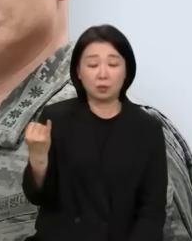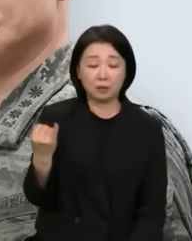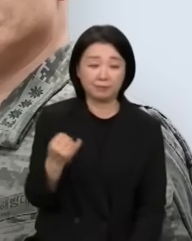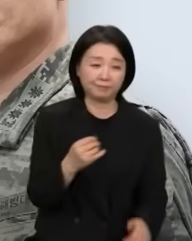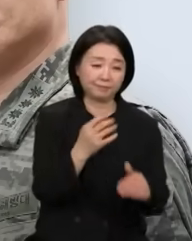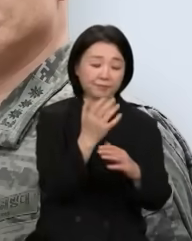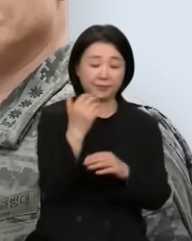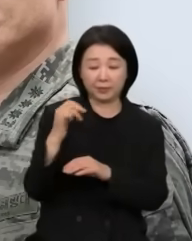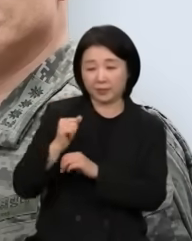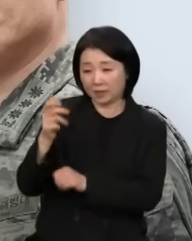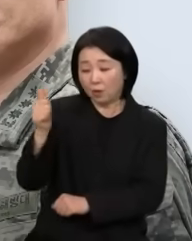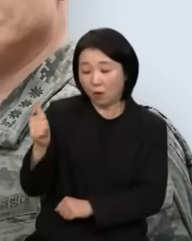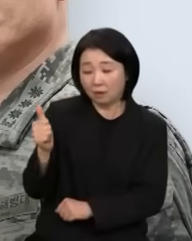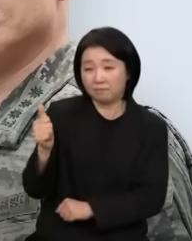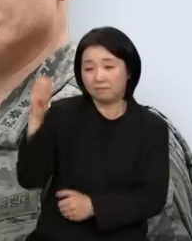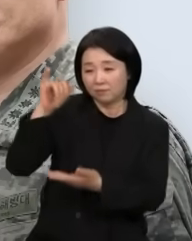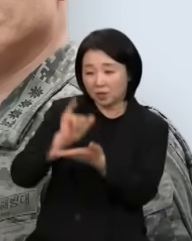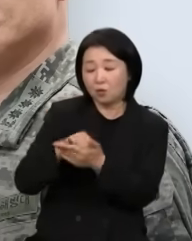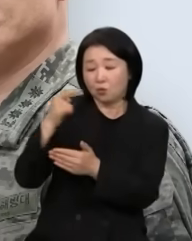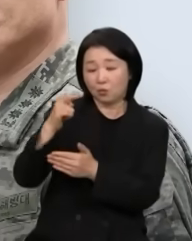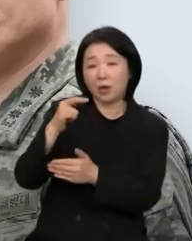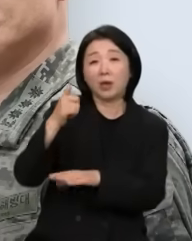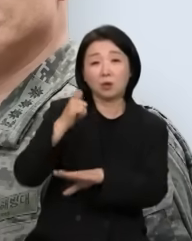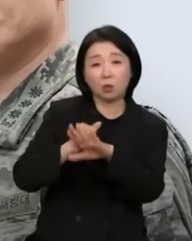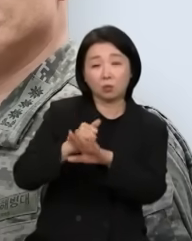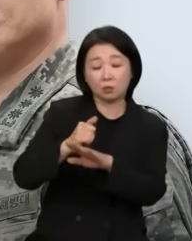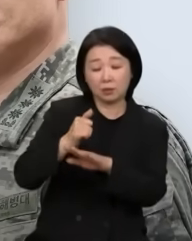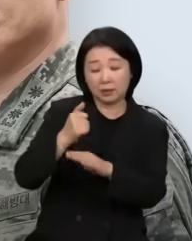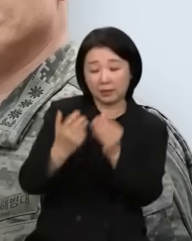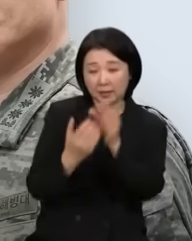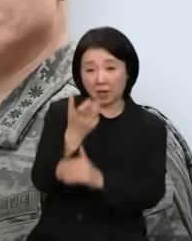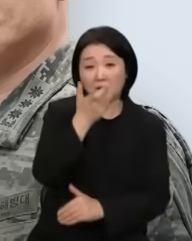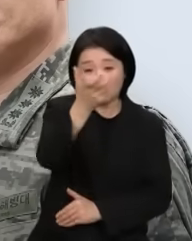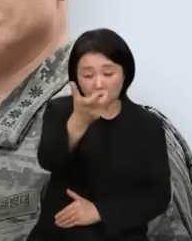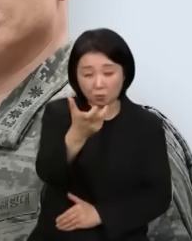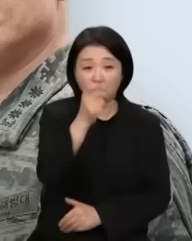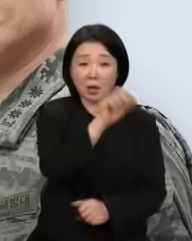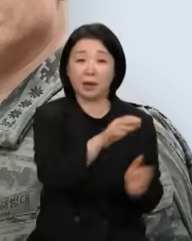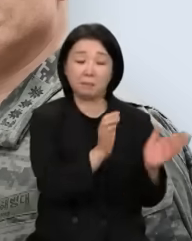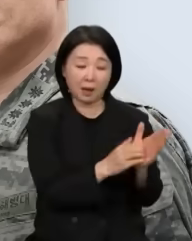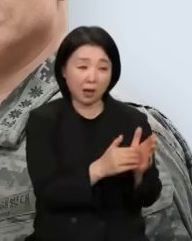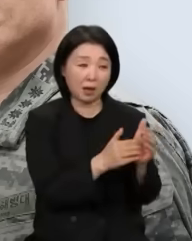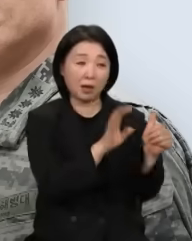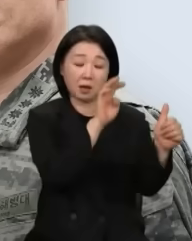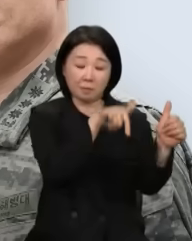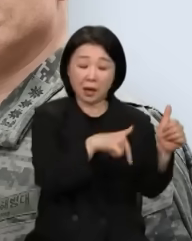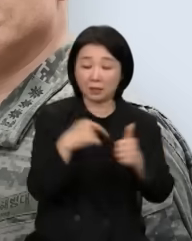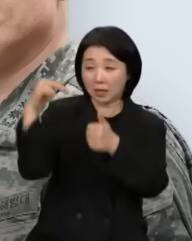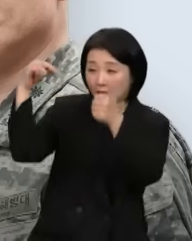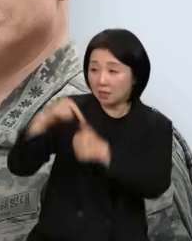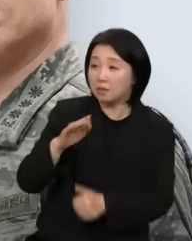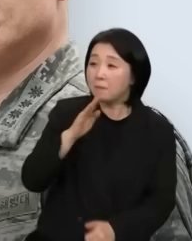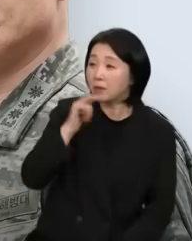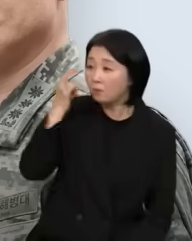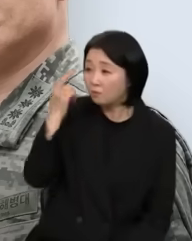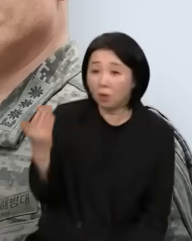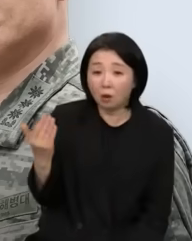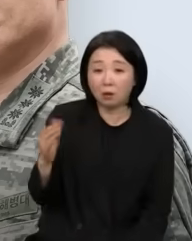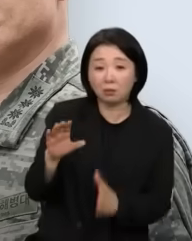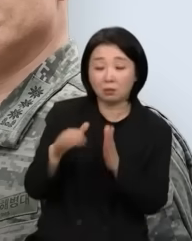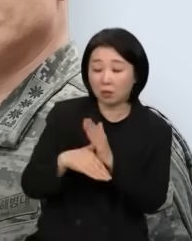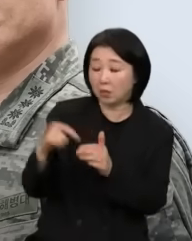장관님이 귀국 후 이첩하는 것으로 결정했다고 안내했다고 했고 그러자 박 단장이 나에게 지시하는 거냐고 되물어